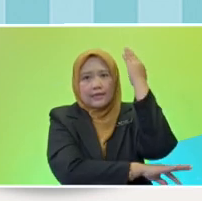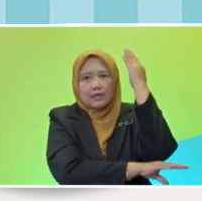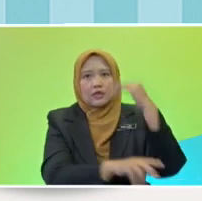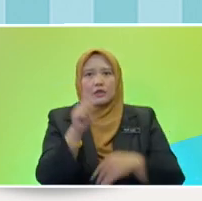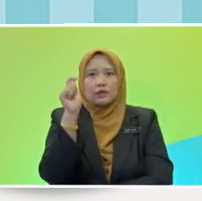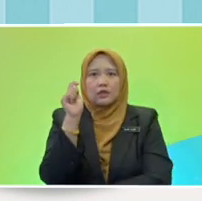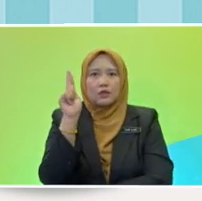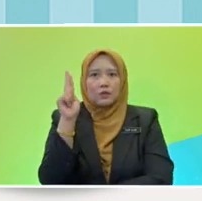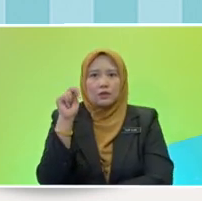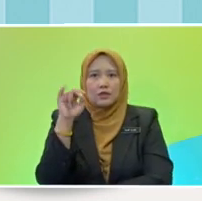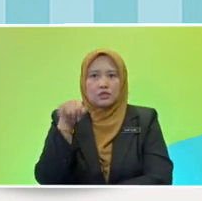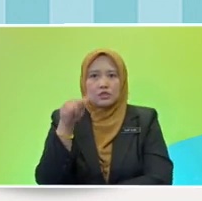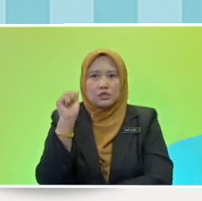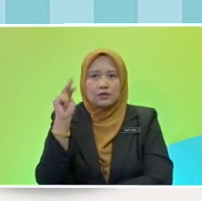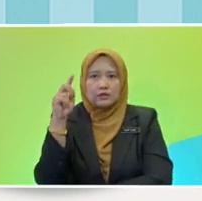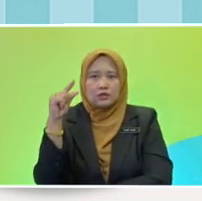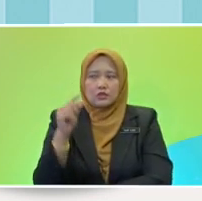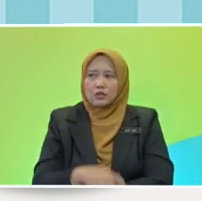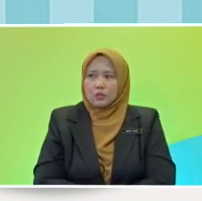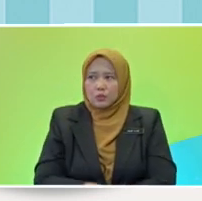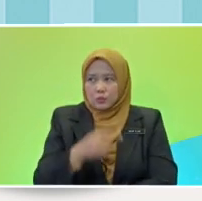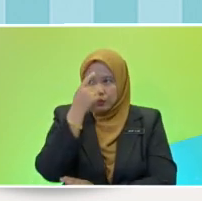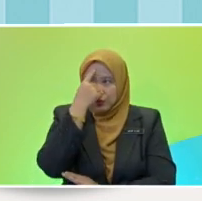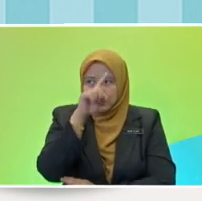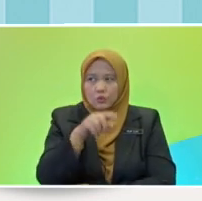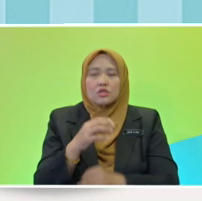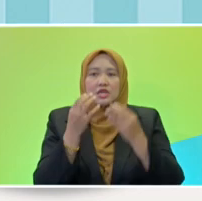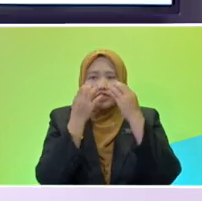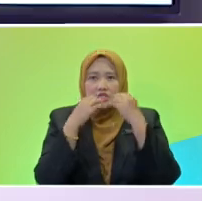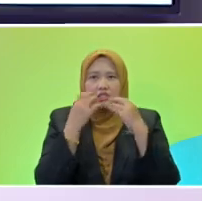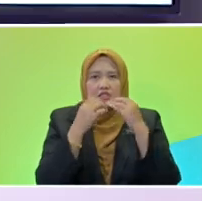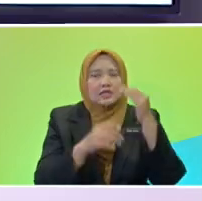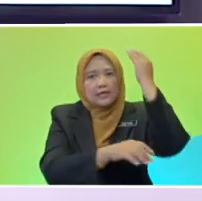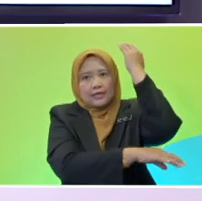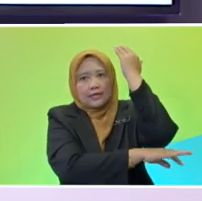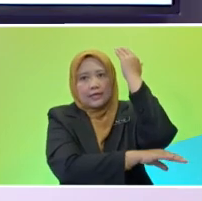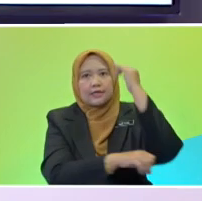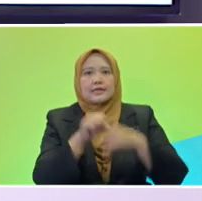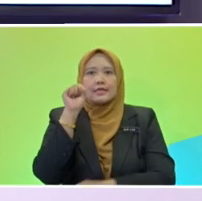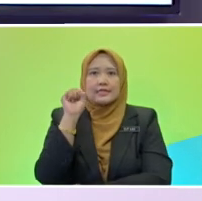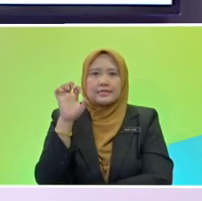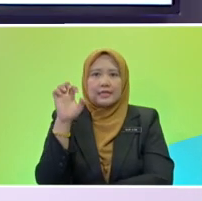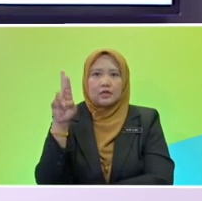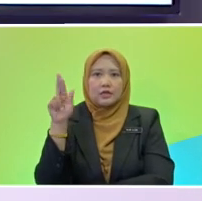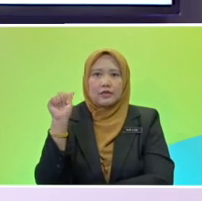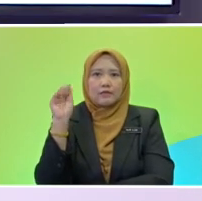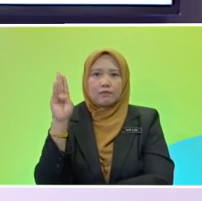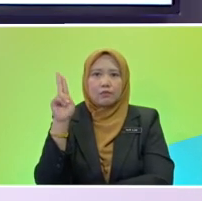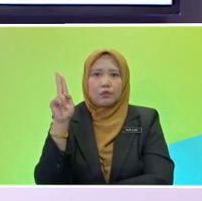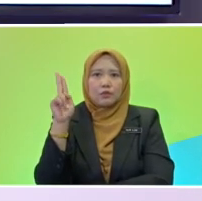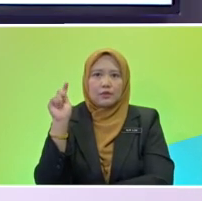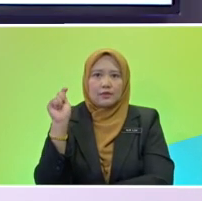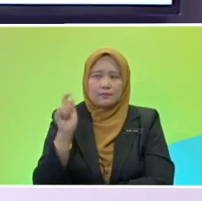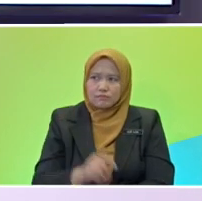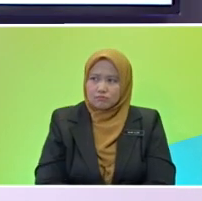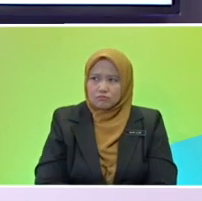jagung pula ialah akarnya serabut jadi kita dapat lihat memang kedua-dua tumbuhan